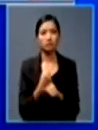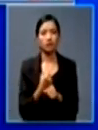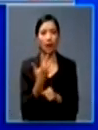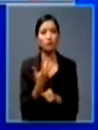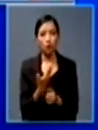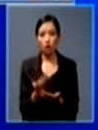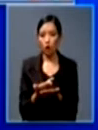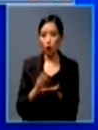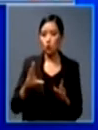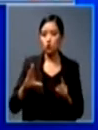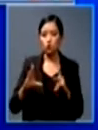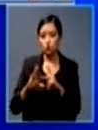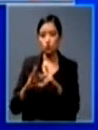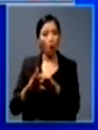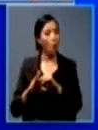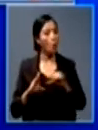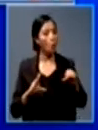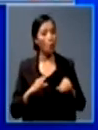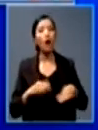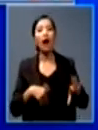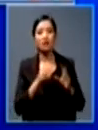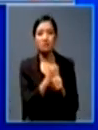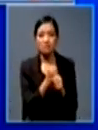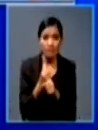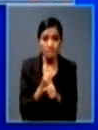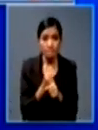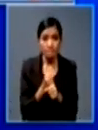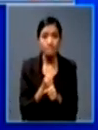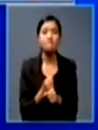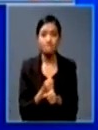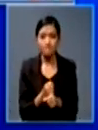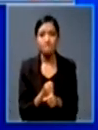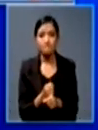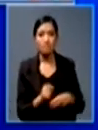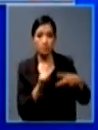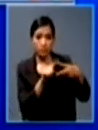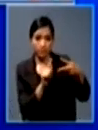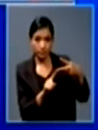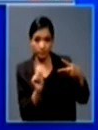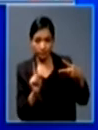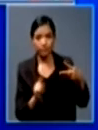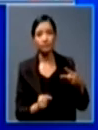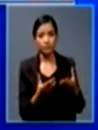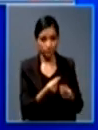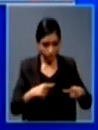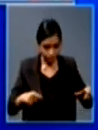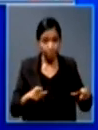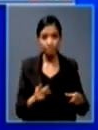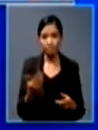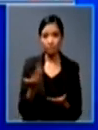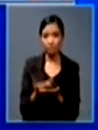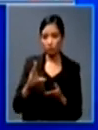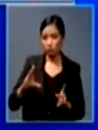พื่อลงทุนนะคะ 5ปี เพื่อการลงทุน ก็แบ่งเป็น2เงื่อนไขนะครับเงื่อนไขแรกก็คือสำหรับเกษตรแปลงใหญ่ที่กู้เพื่อเป็นค่าใช้